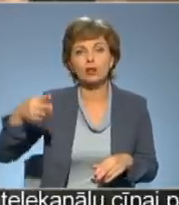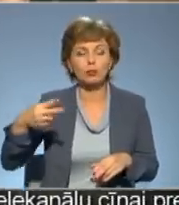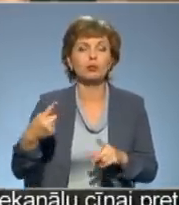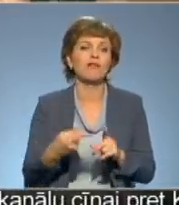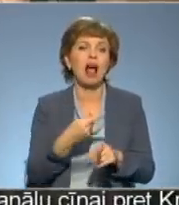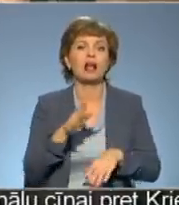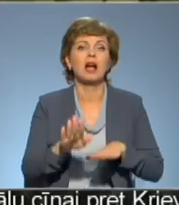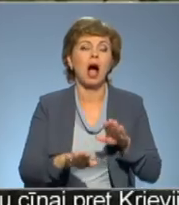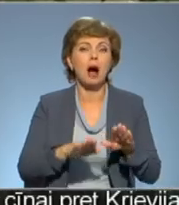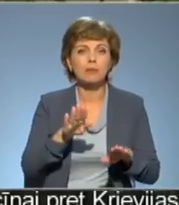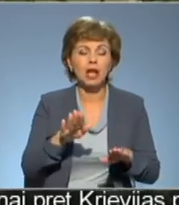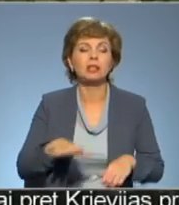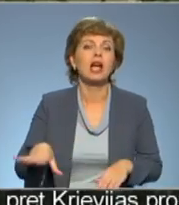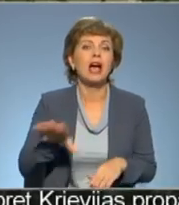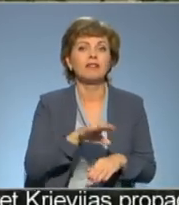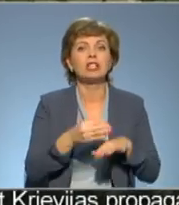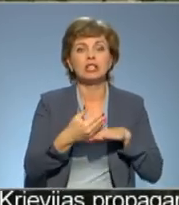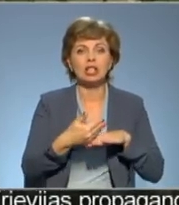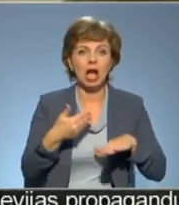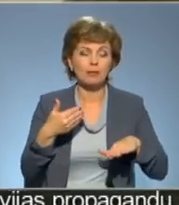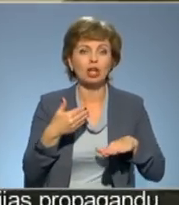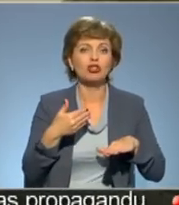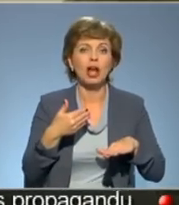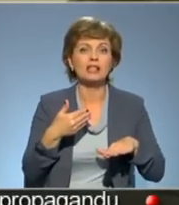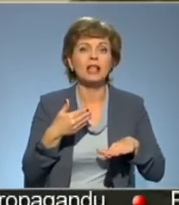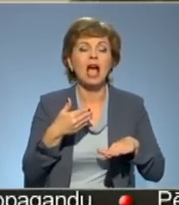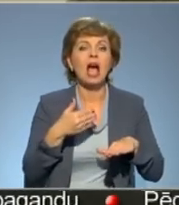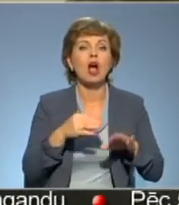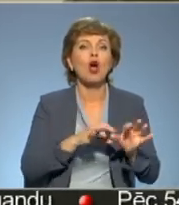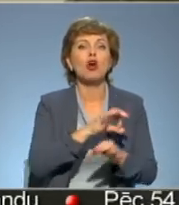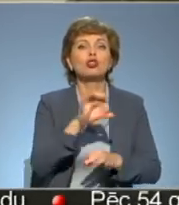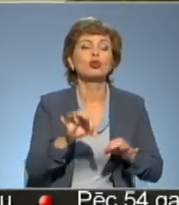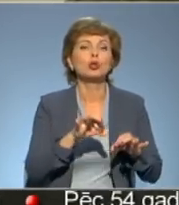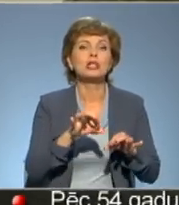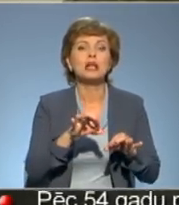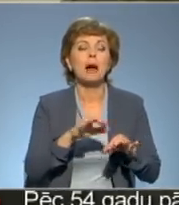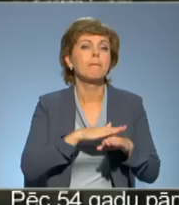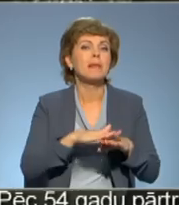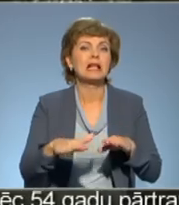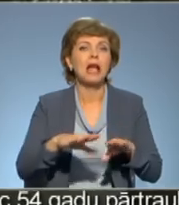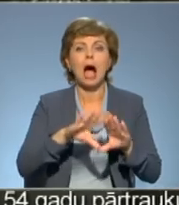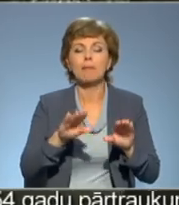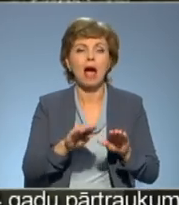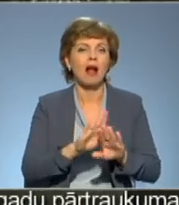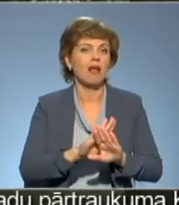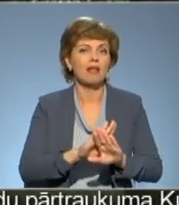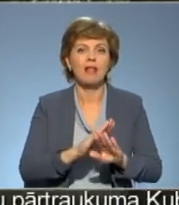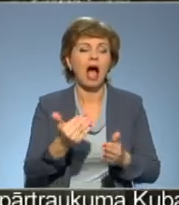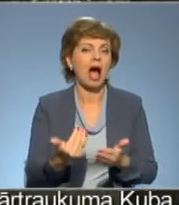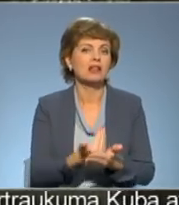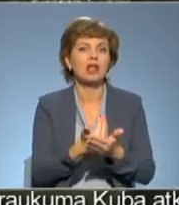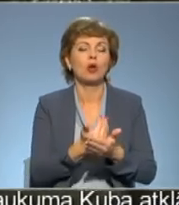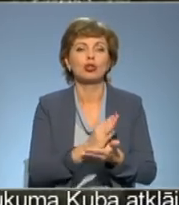kāpnes. Tiesa gan visas iepriekšējās konstrukcijas pilnā apmērā netiks atjaunotas. Sākotnēji bija